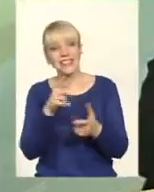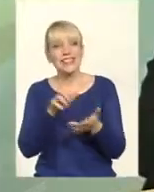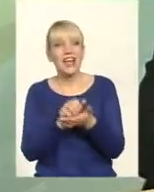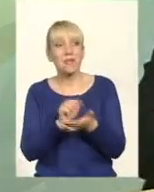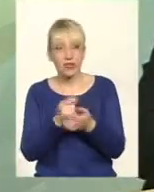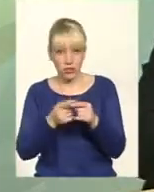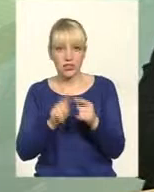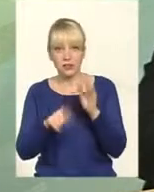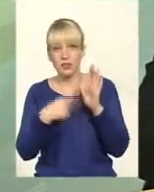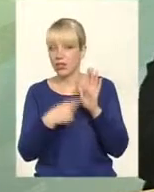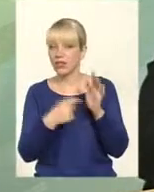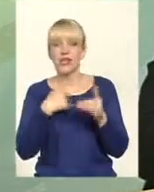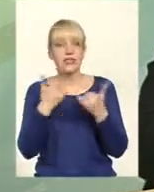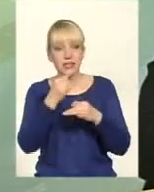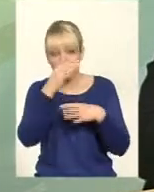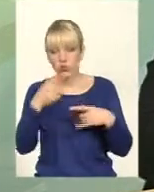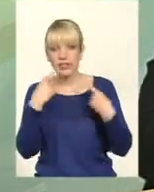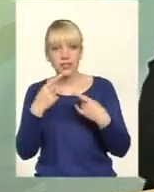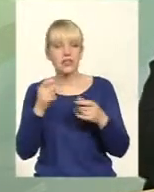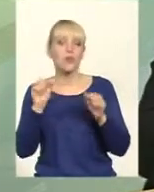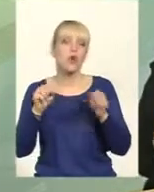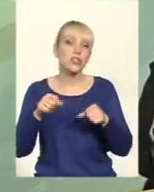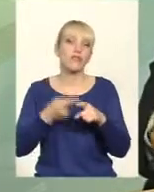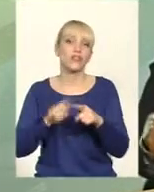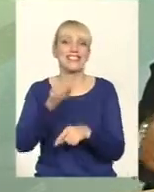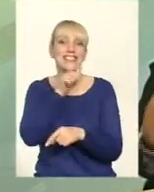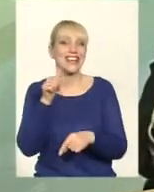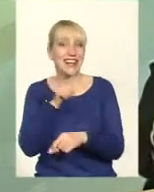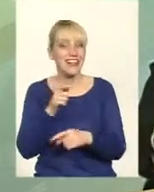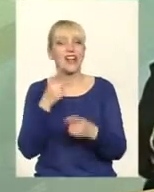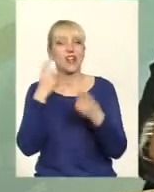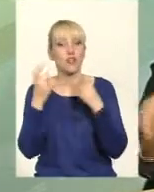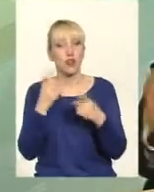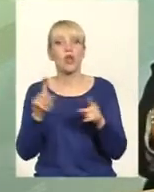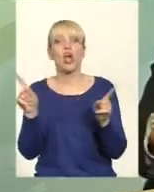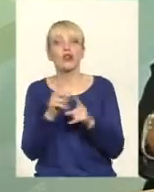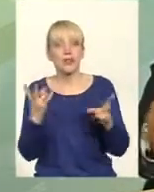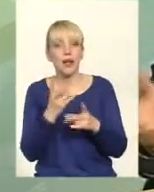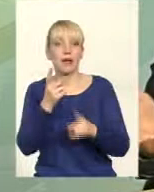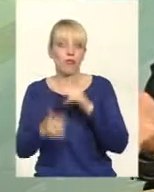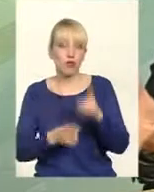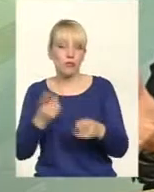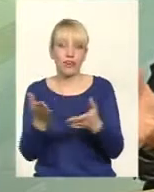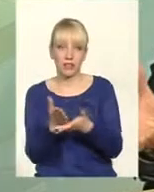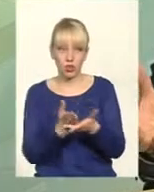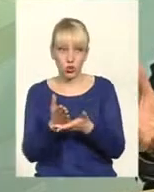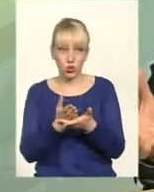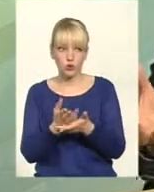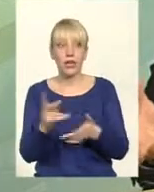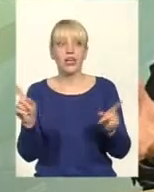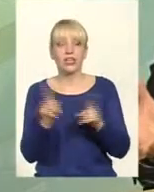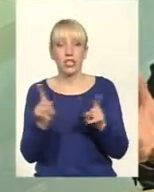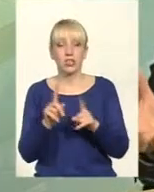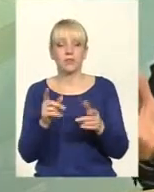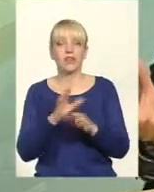сказати, напевно, це секретна інформація, нам про це невідомо, але те, що нам треба реформувати службу, робити якусь службу на кшталт